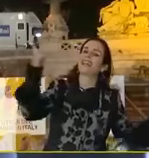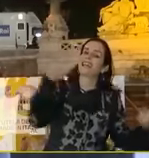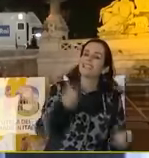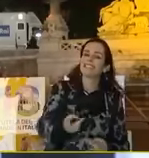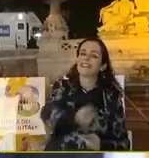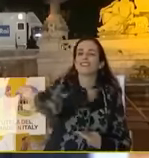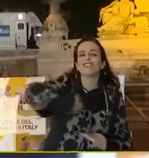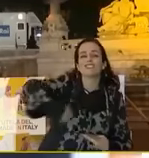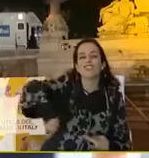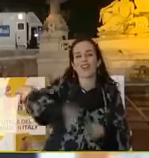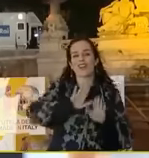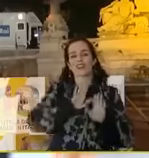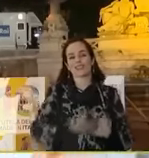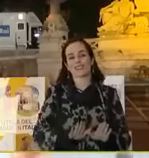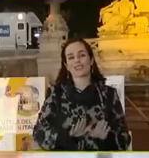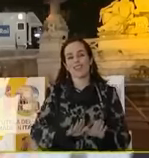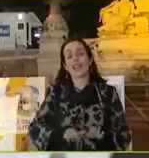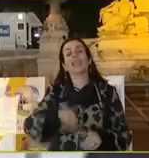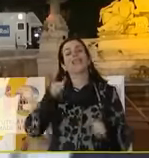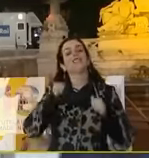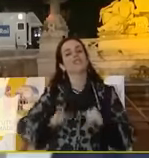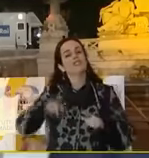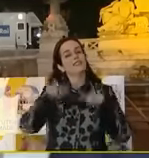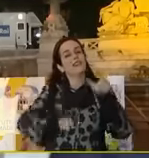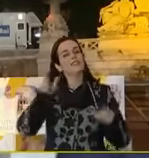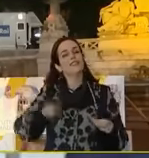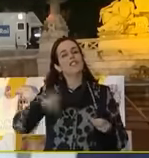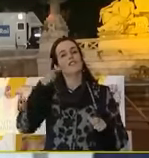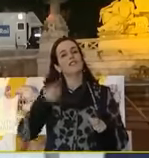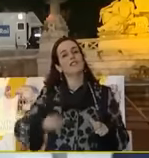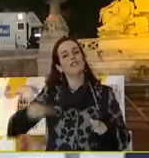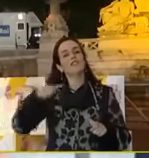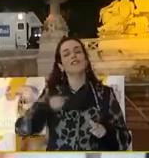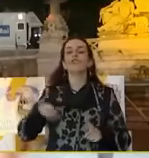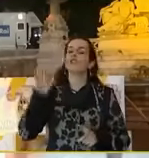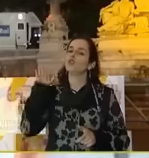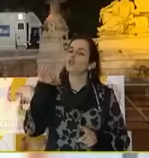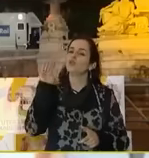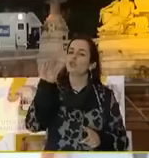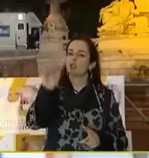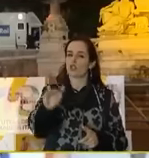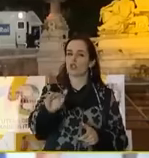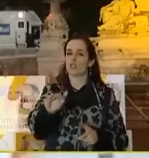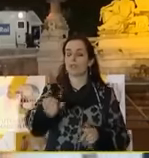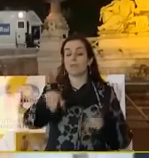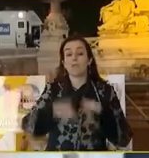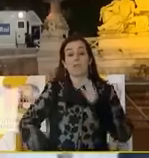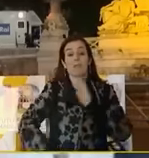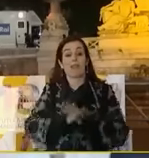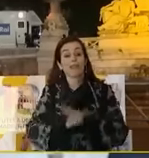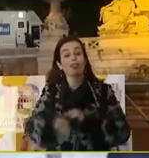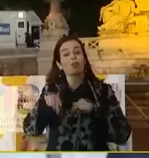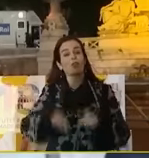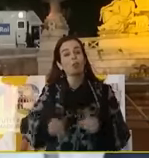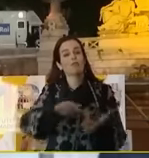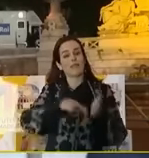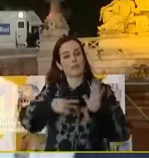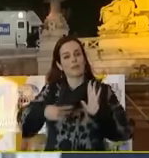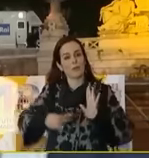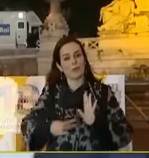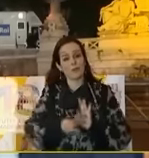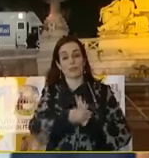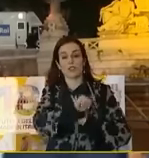questa regione vivono ogni giorno, partendo da quelli che sono i problemi, o meglio